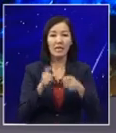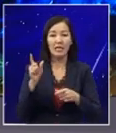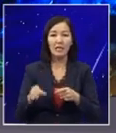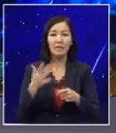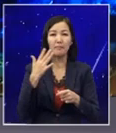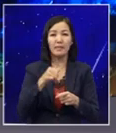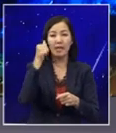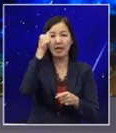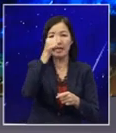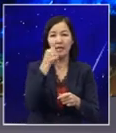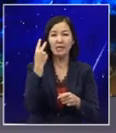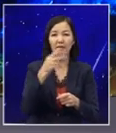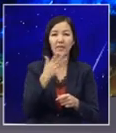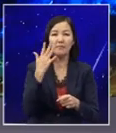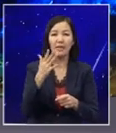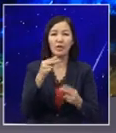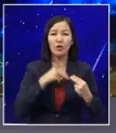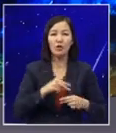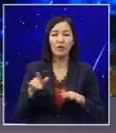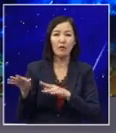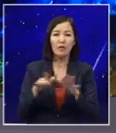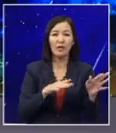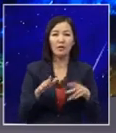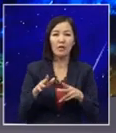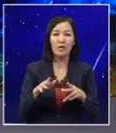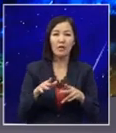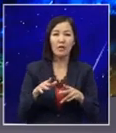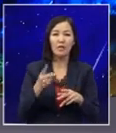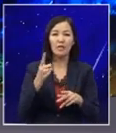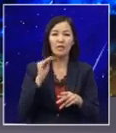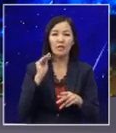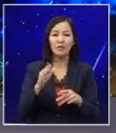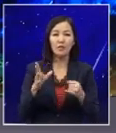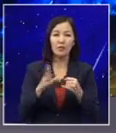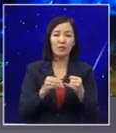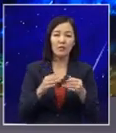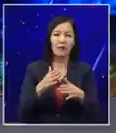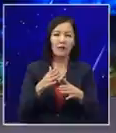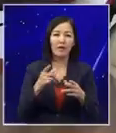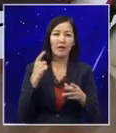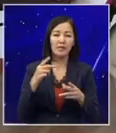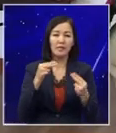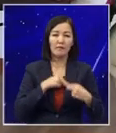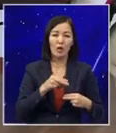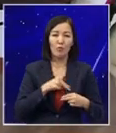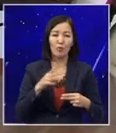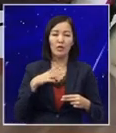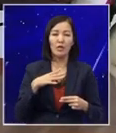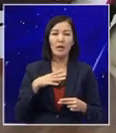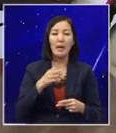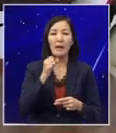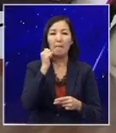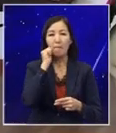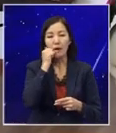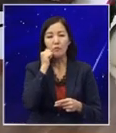и более чем за 25 лет трудовой деятельности отпахала не одну тысячу гектаров земли. Култай Апа родилась